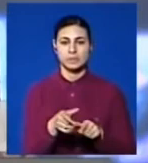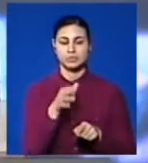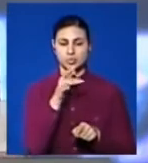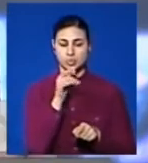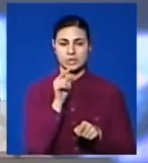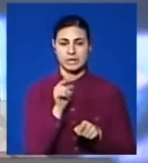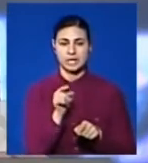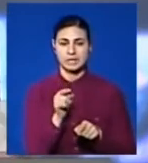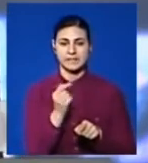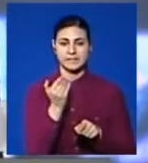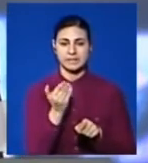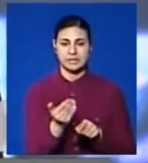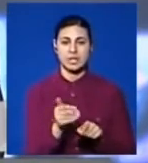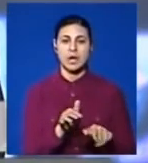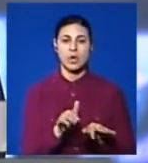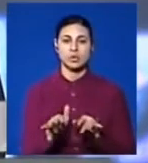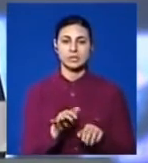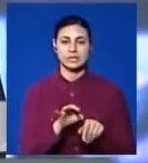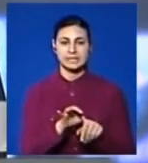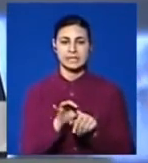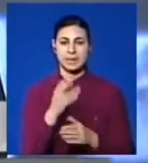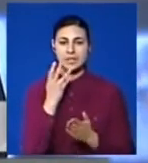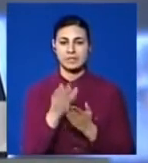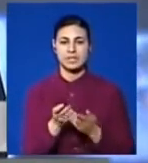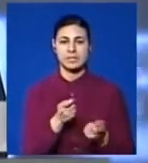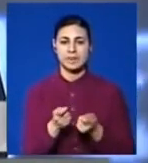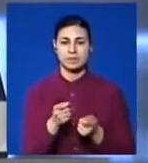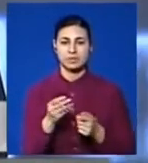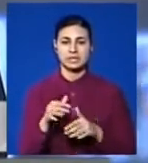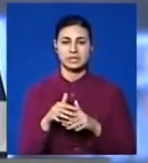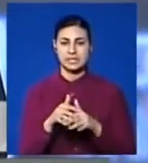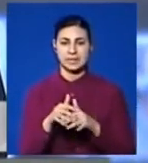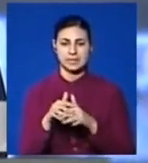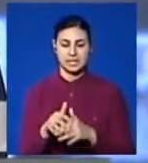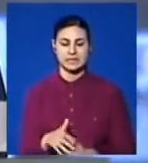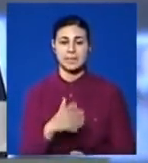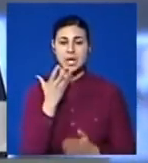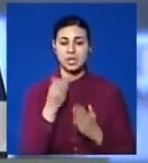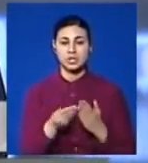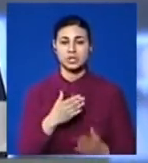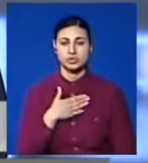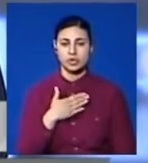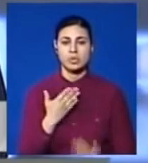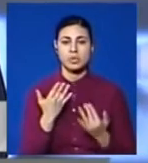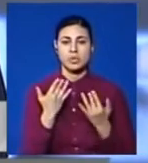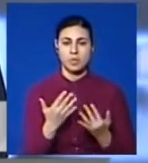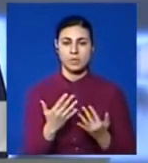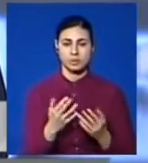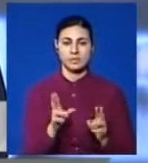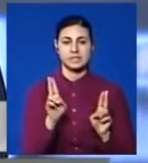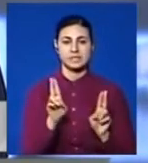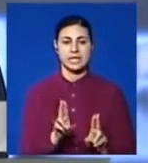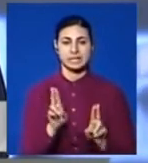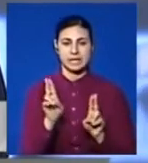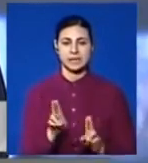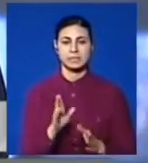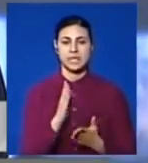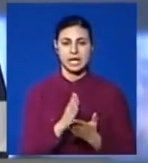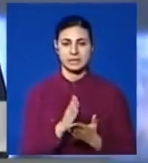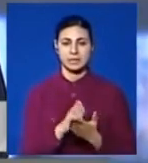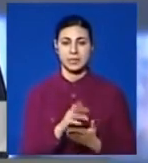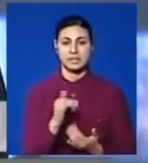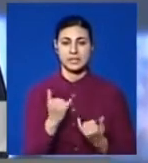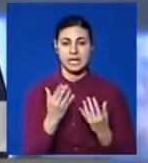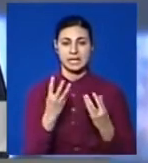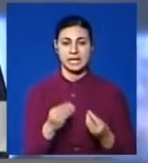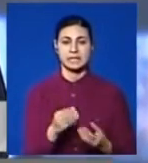წუთისათვის ღონისძიებები აქვს თვითმართველობას დასაფინანსებელი. ჩვენ მოვითხოვთ სტანდარტების არსებობას და